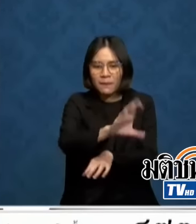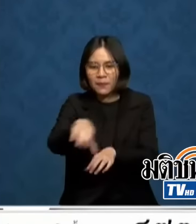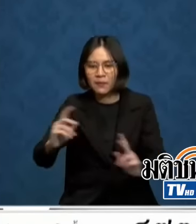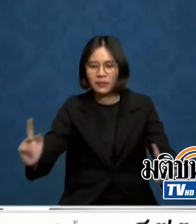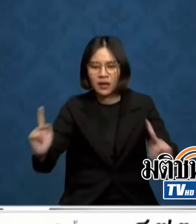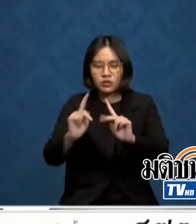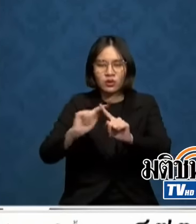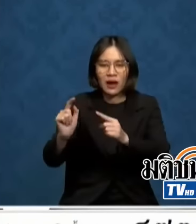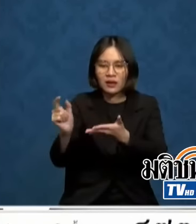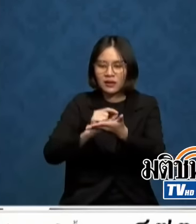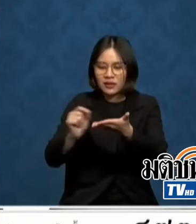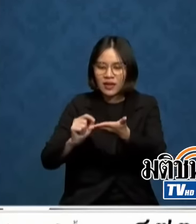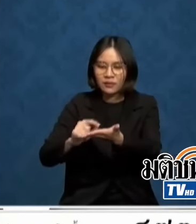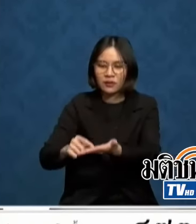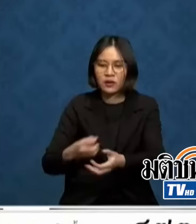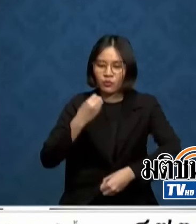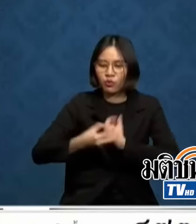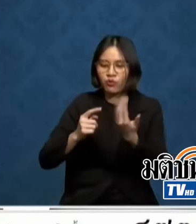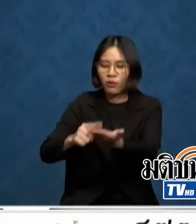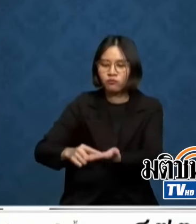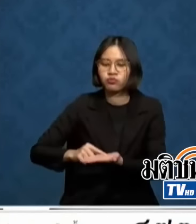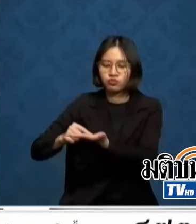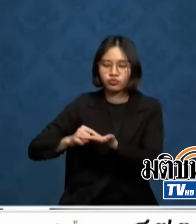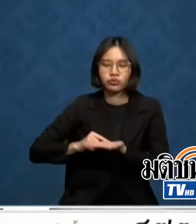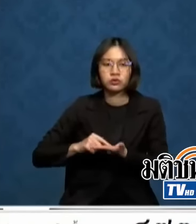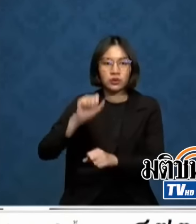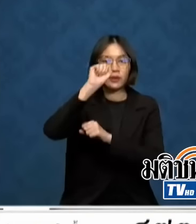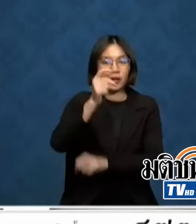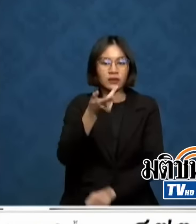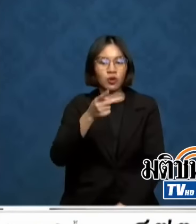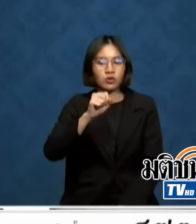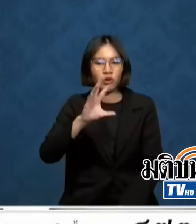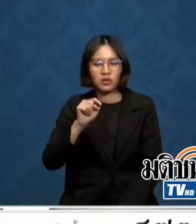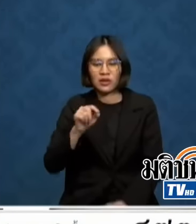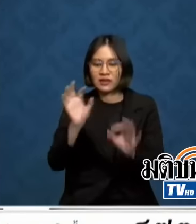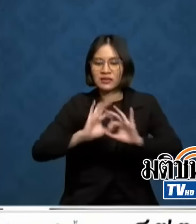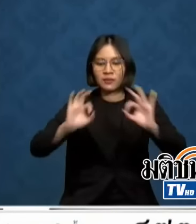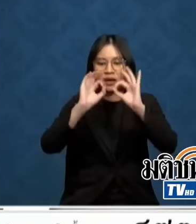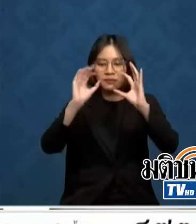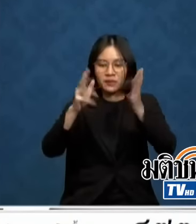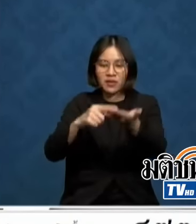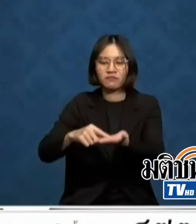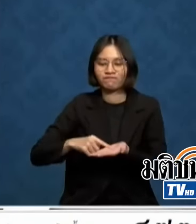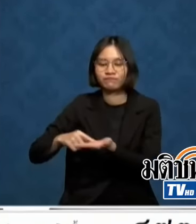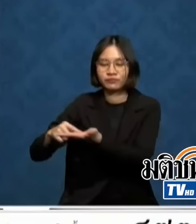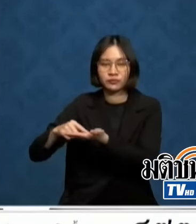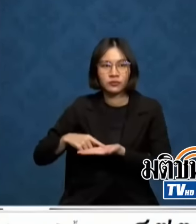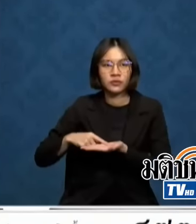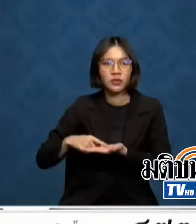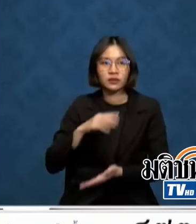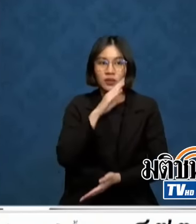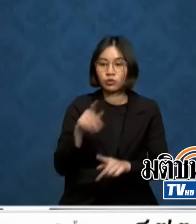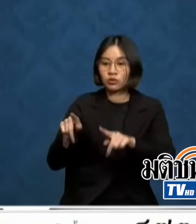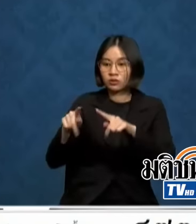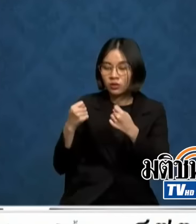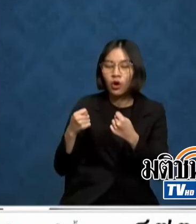ละกระทรวงนั้นเขียนความเห็นกลับมาครับว่าประกาศคำสั่งคสชฉบับไหนบ้างที่ไม่จำเป็นอีกต่อไปหน่วยงานไหนตอบ